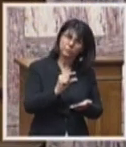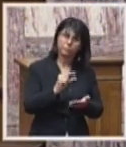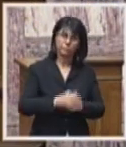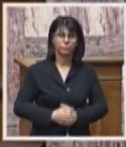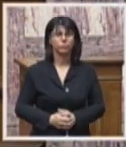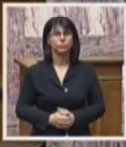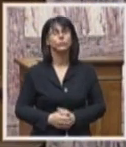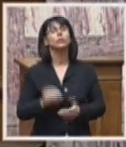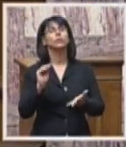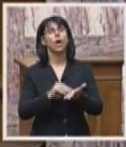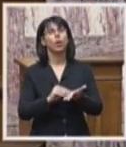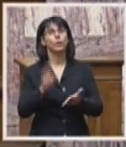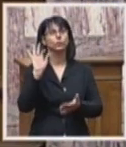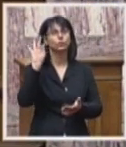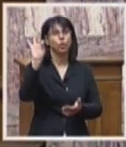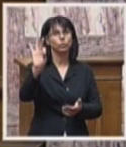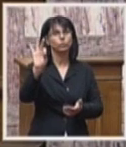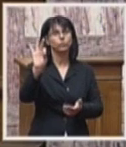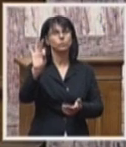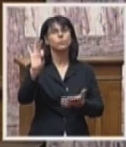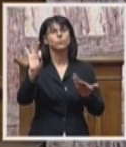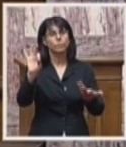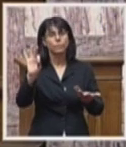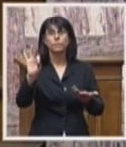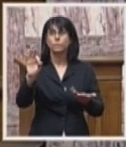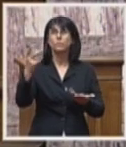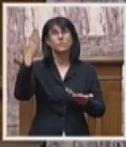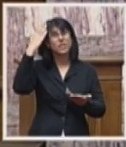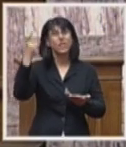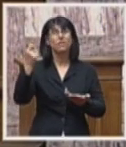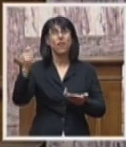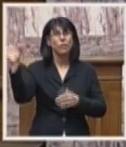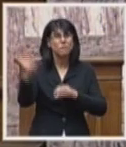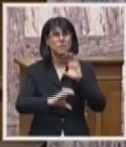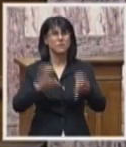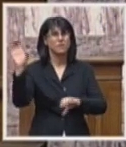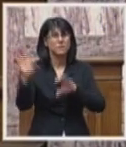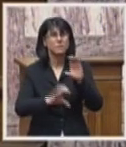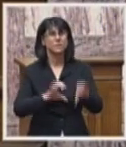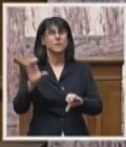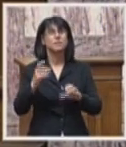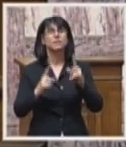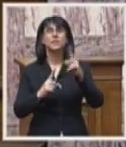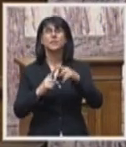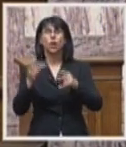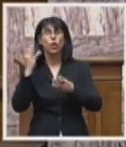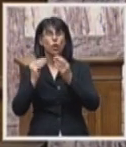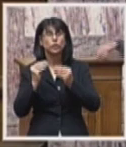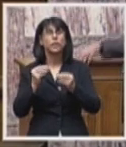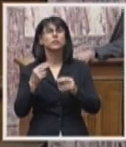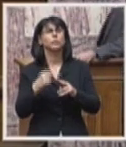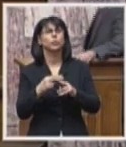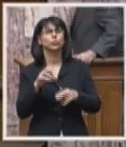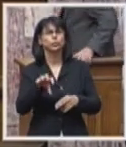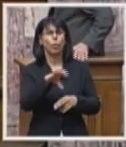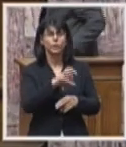Επίσης, στόχος είναι να υπάρξει η εισρωή και κεφαλαίων με τη μεταφορά τεχνογνωσίας σε κρίσιμους τομείς, όπως παραδείγματος